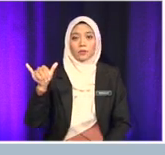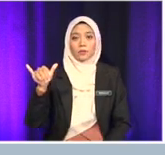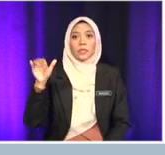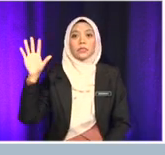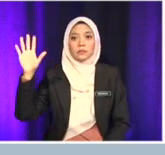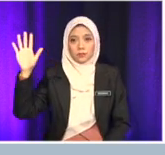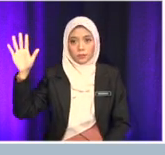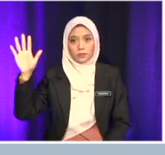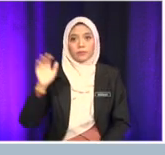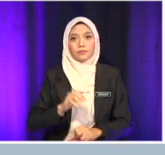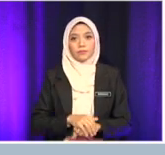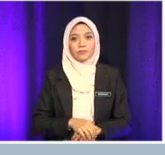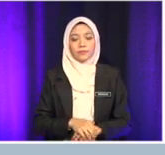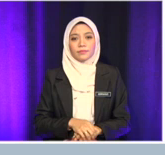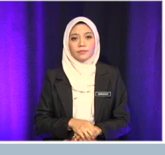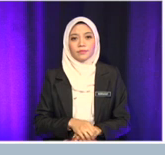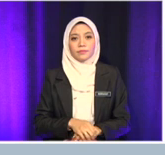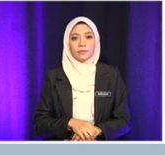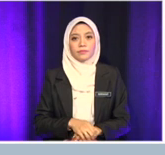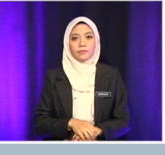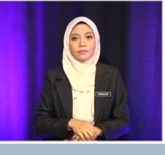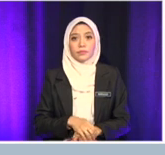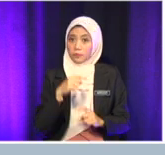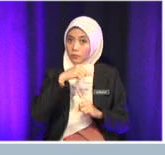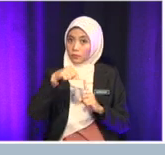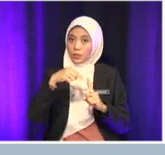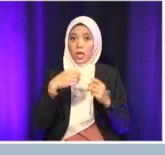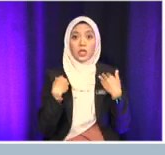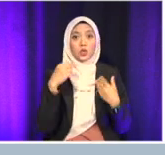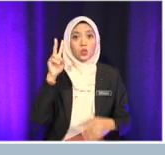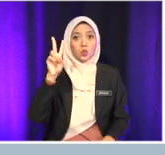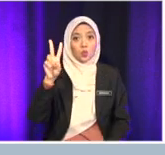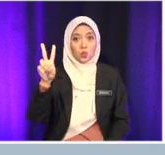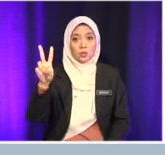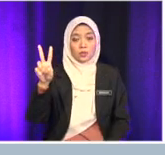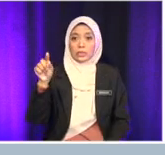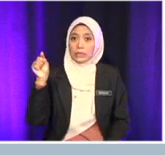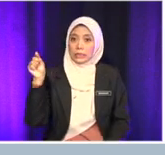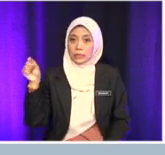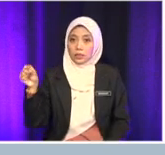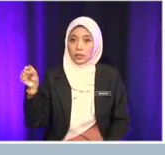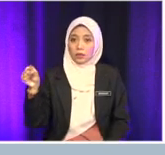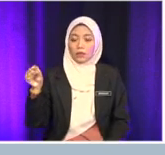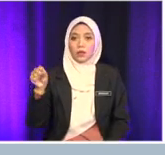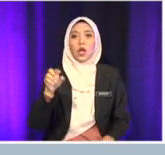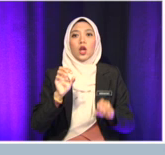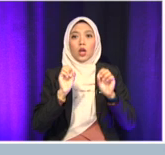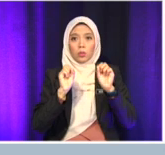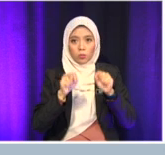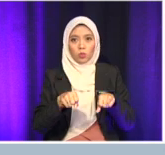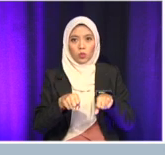55 maka di sini Apabila ada dua titik yang telah diplot kita boleh ambil pembaris dan